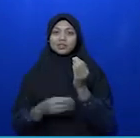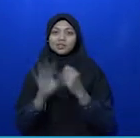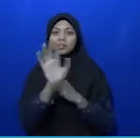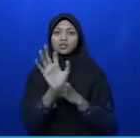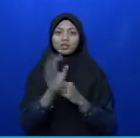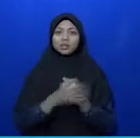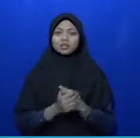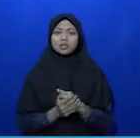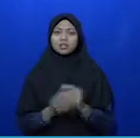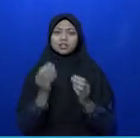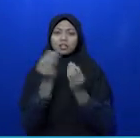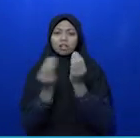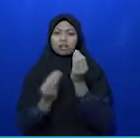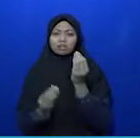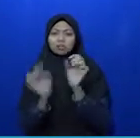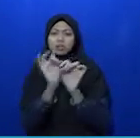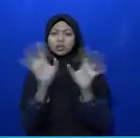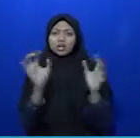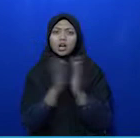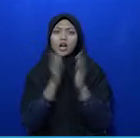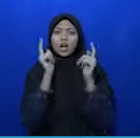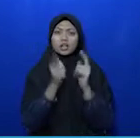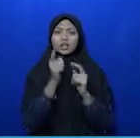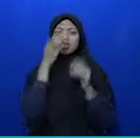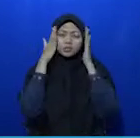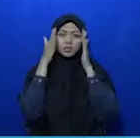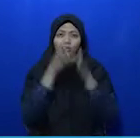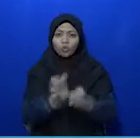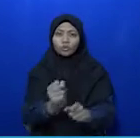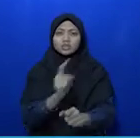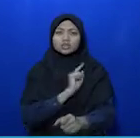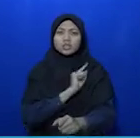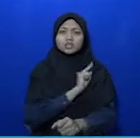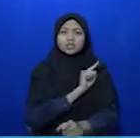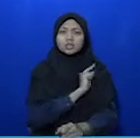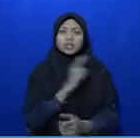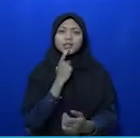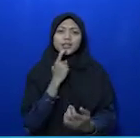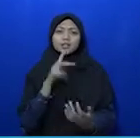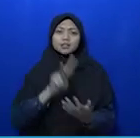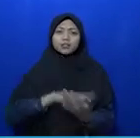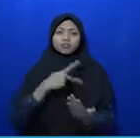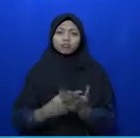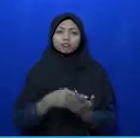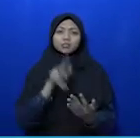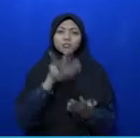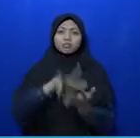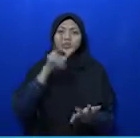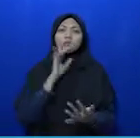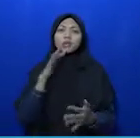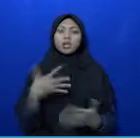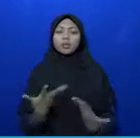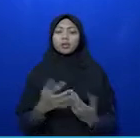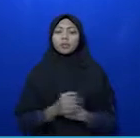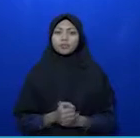Beda-beda generasi. Setiap generasi tentunya ada spesifik daripada ketentuan kontrak. Oke. Jadi itu penjelasannya ada. Ya. Yang